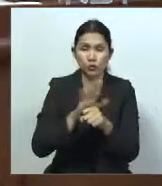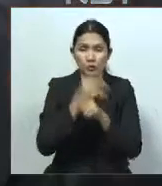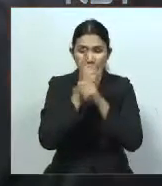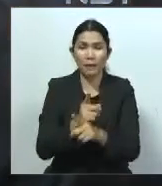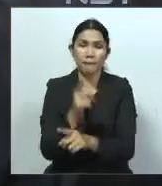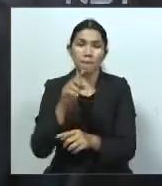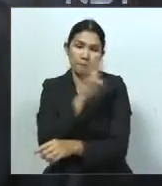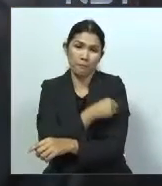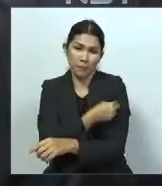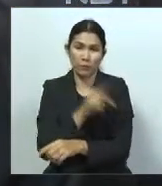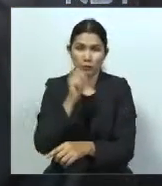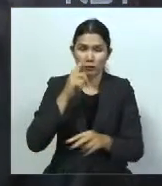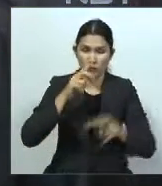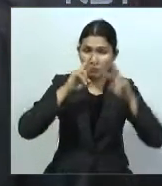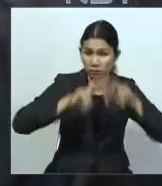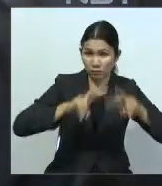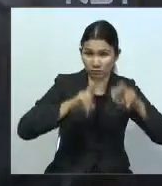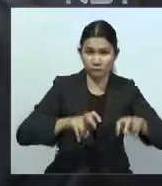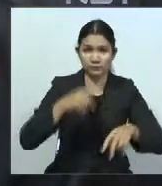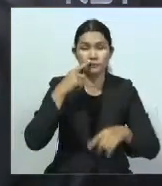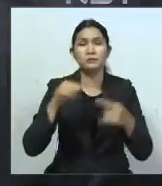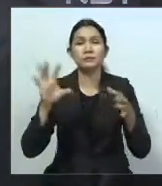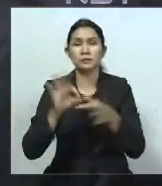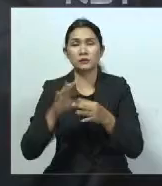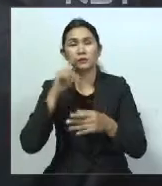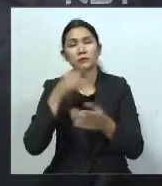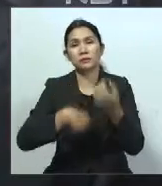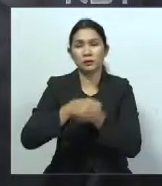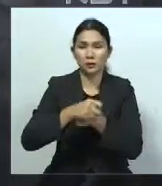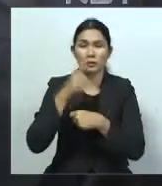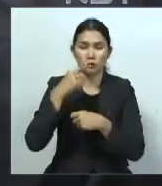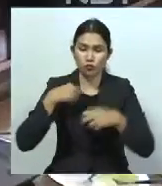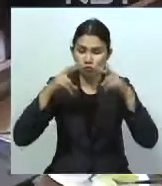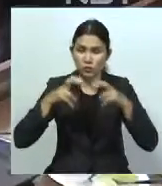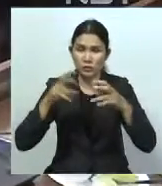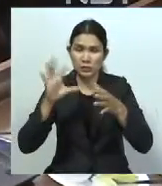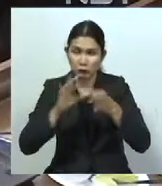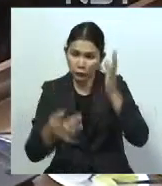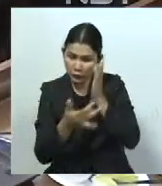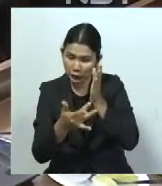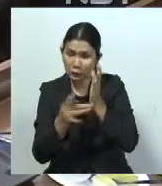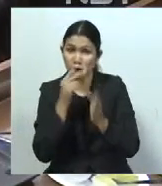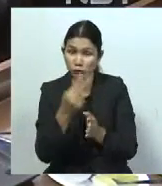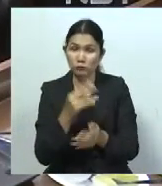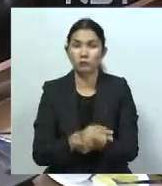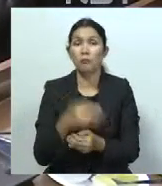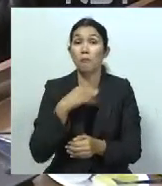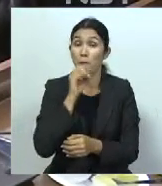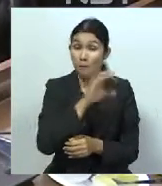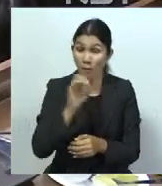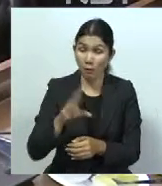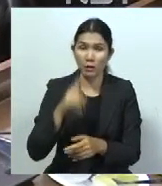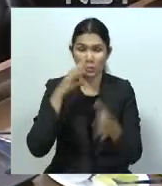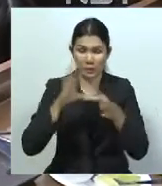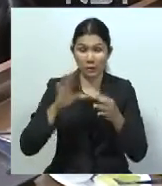แพทย์ซึ่งต้องศึกษาถึงความคงสภาพการวิจัยในห้องปฏิบัติการและการวิจัยทางคลินิกด้วยพร้อมกับย้ำว่าการ